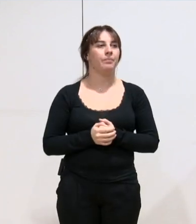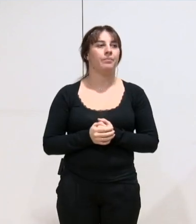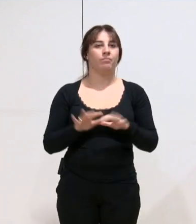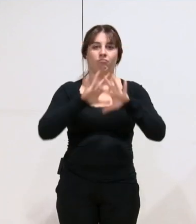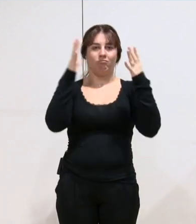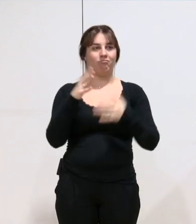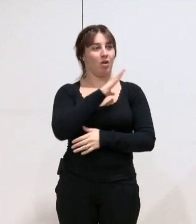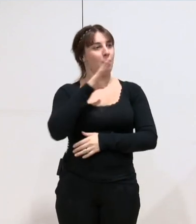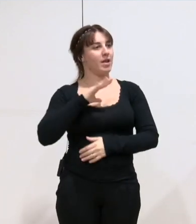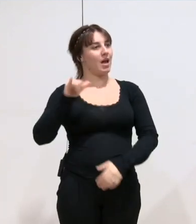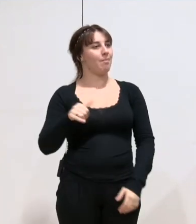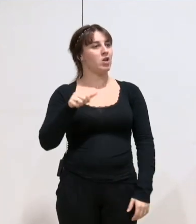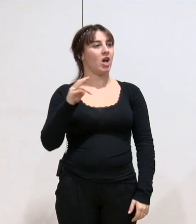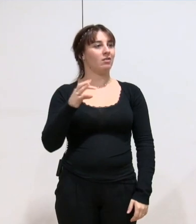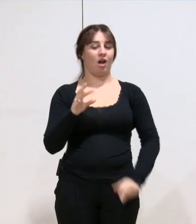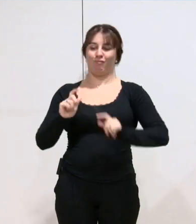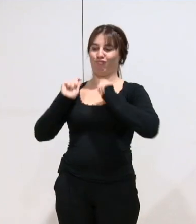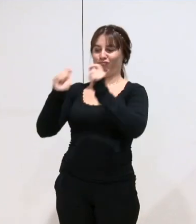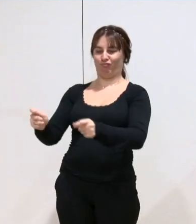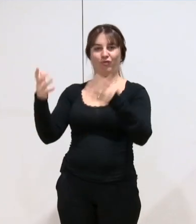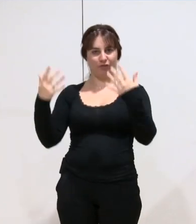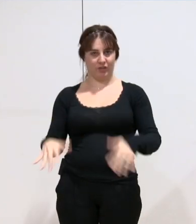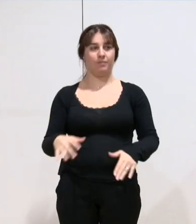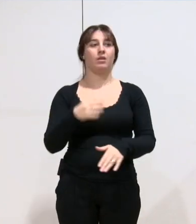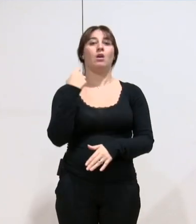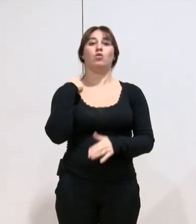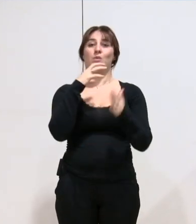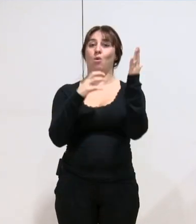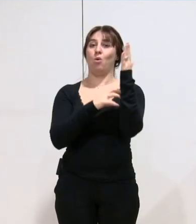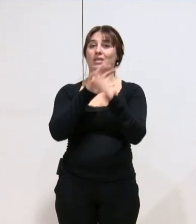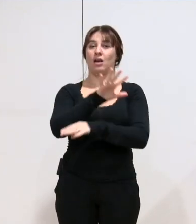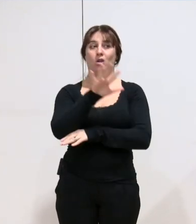Madame Jacta est donc désignée. Je mets la délibération numéro 55 ainsi